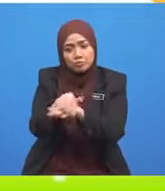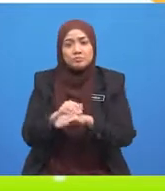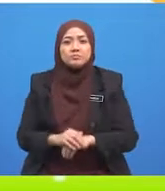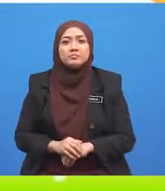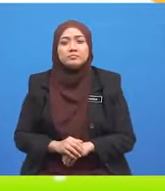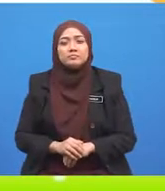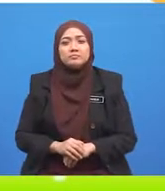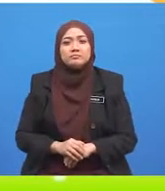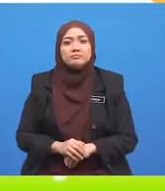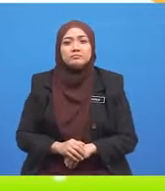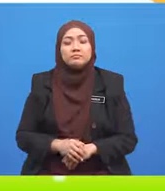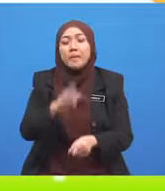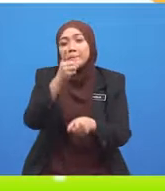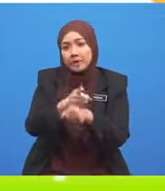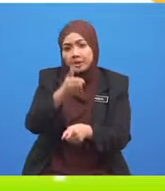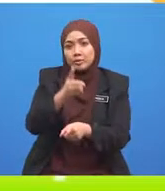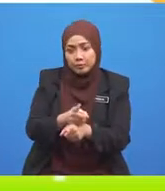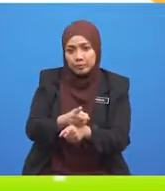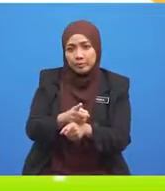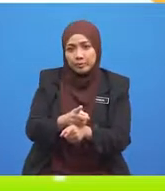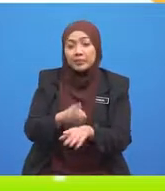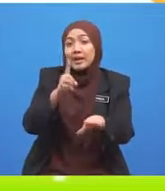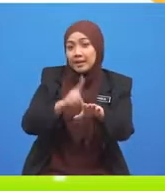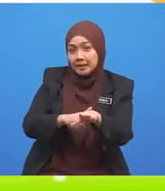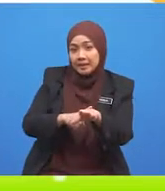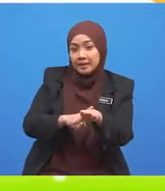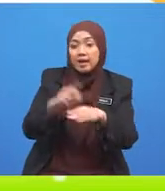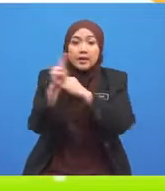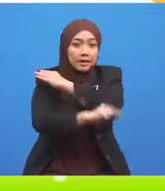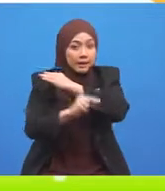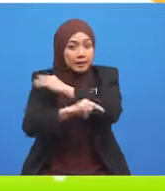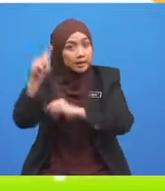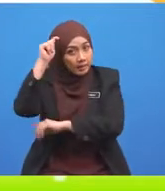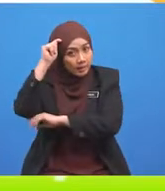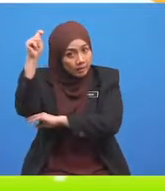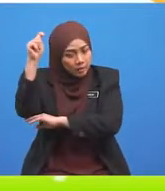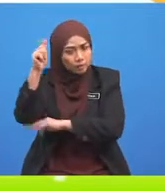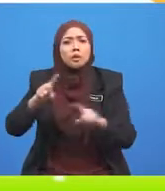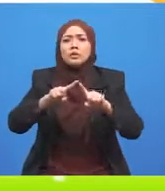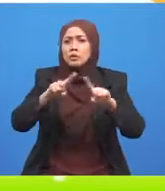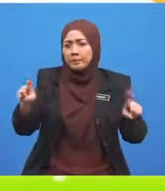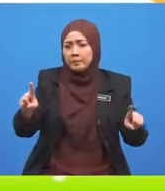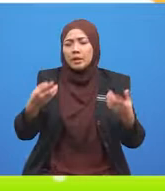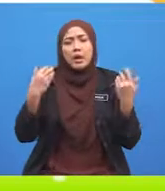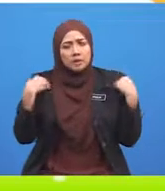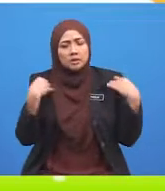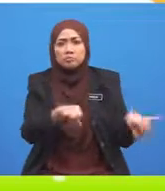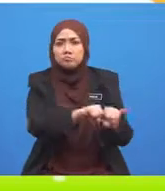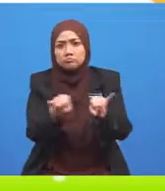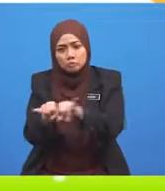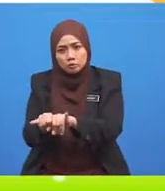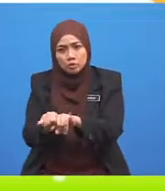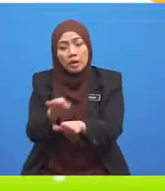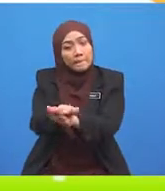Wah, hebatnya! Betul, negeri Terengganu. Tapi, terdapat juga